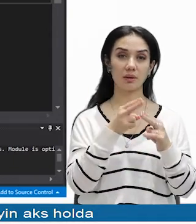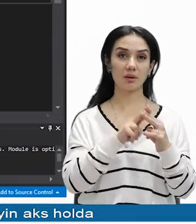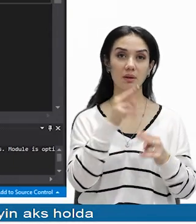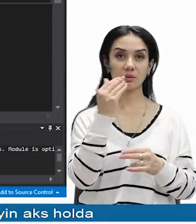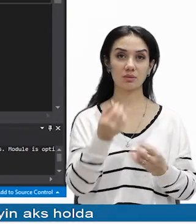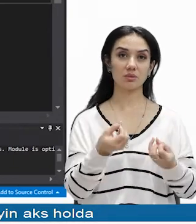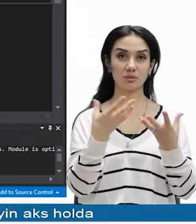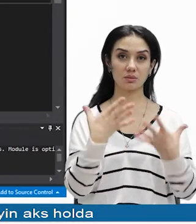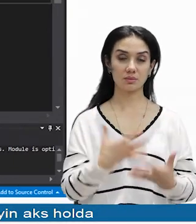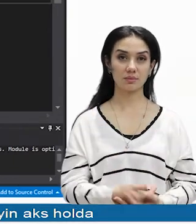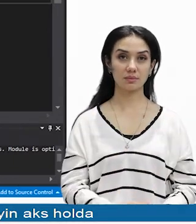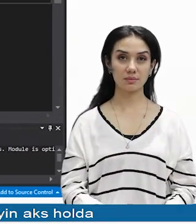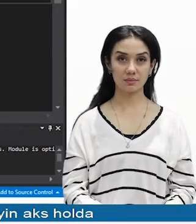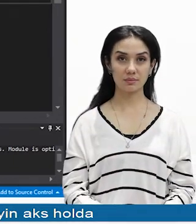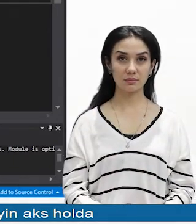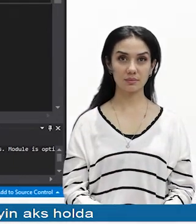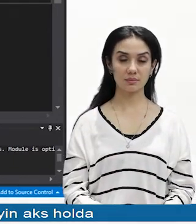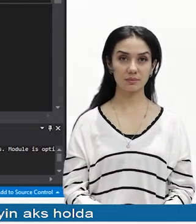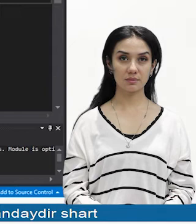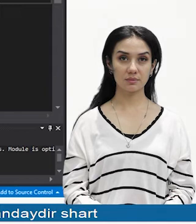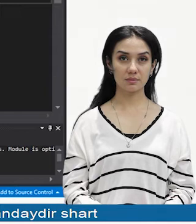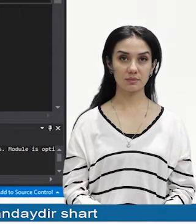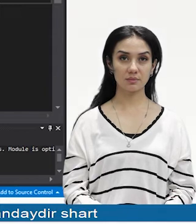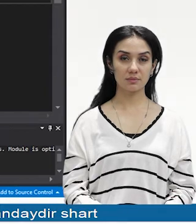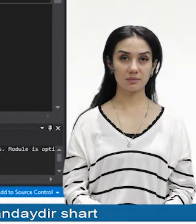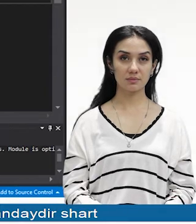Shart 2, ya'ni ifoda 2.